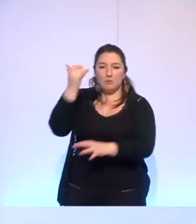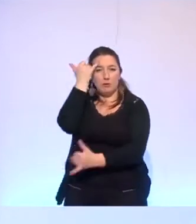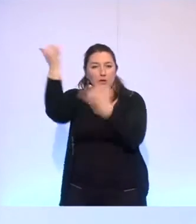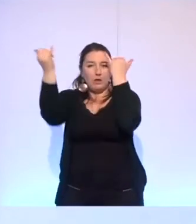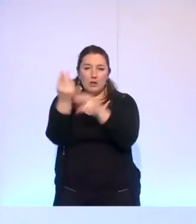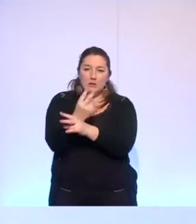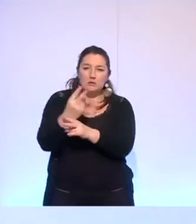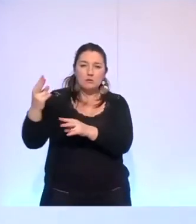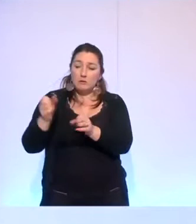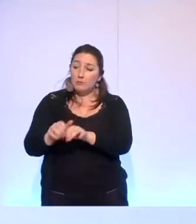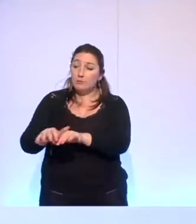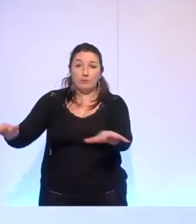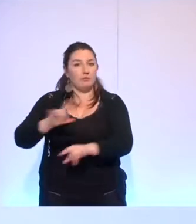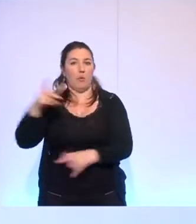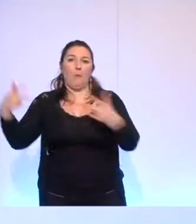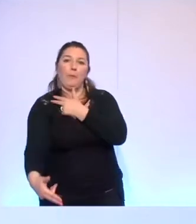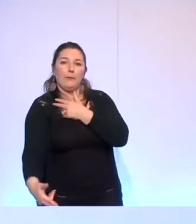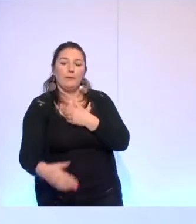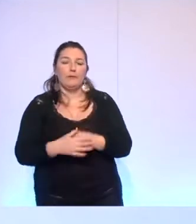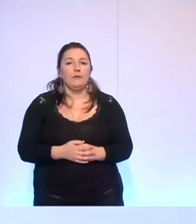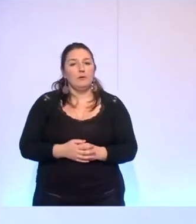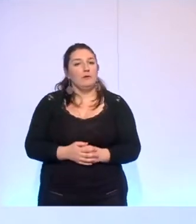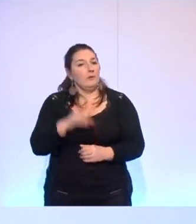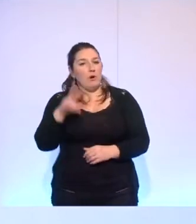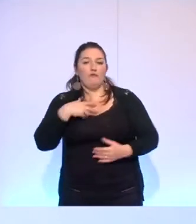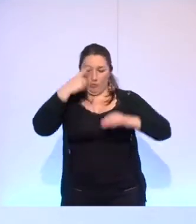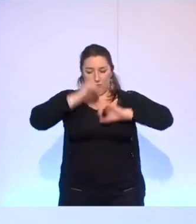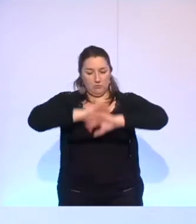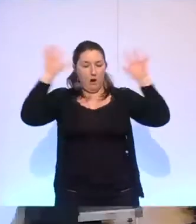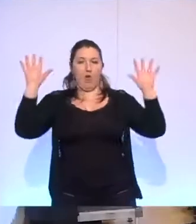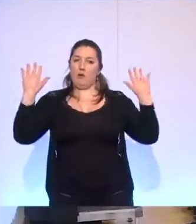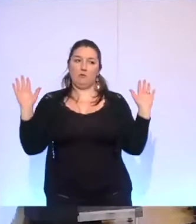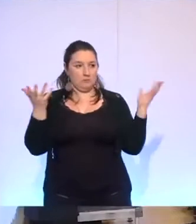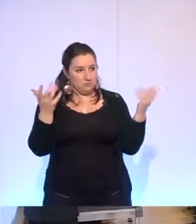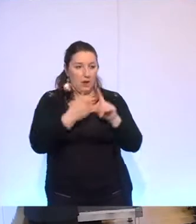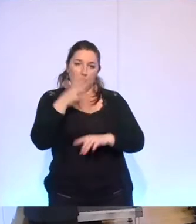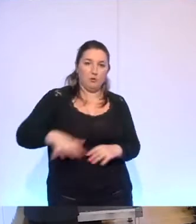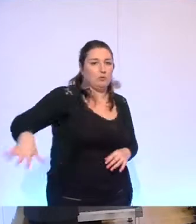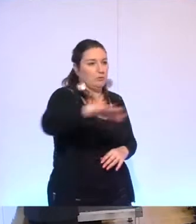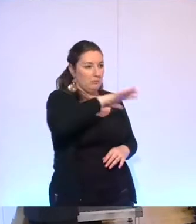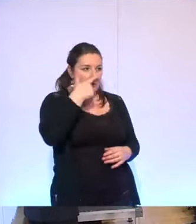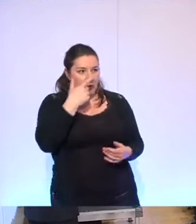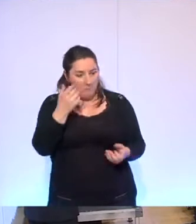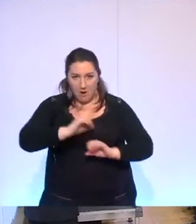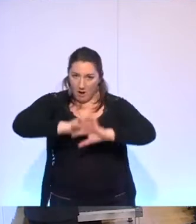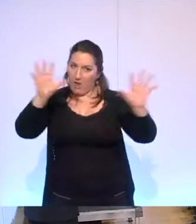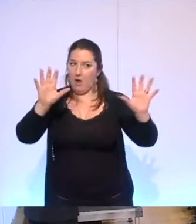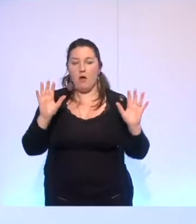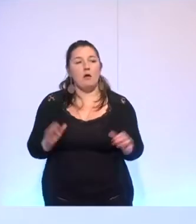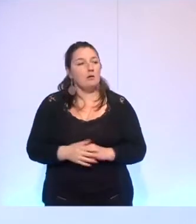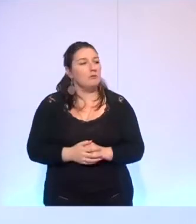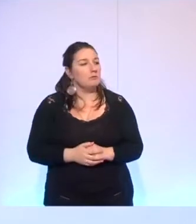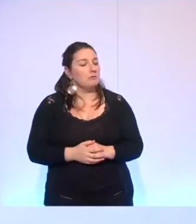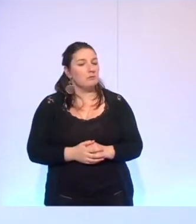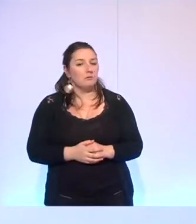Je resterai lucide et je souhaite que nous le soyons tous. Que les choses soient claires, donc. Il n'y aura